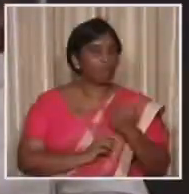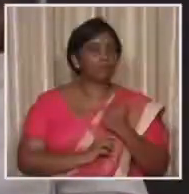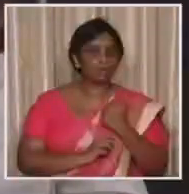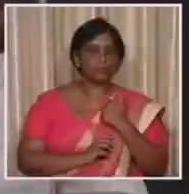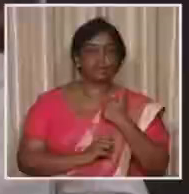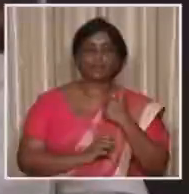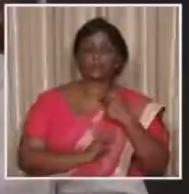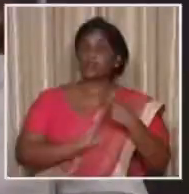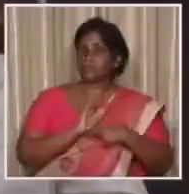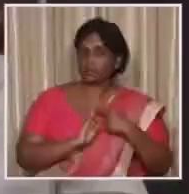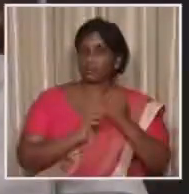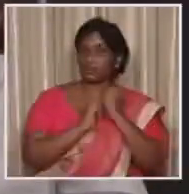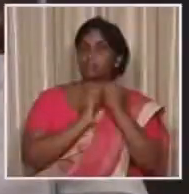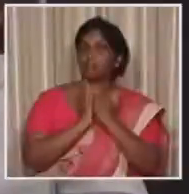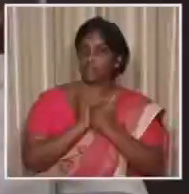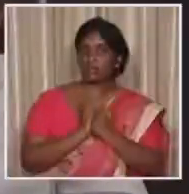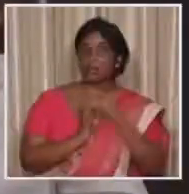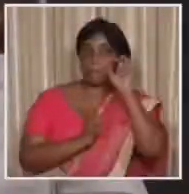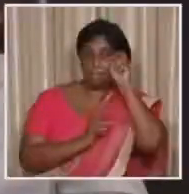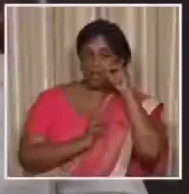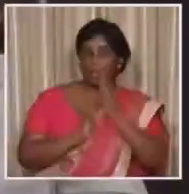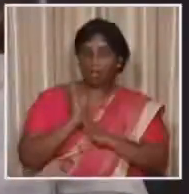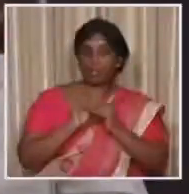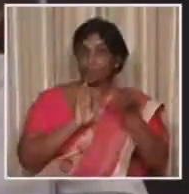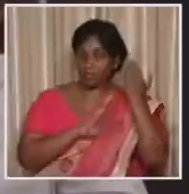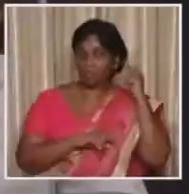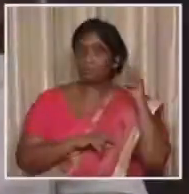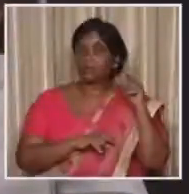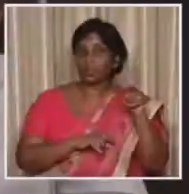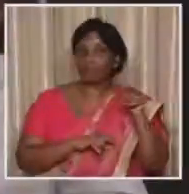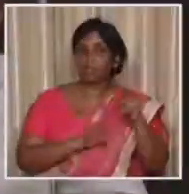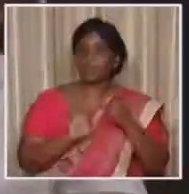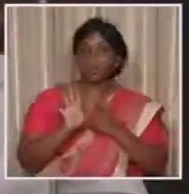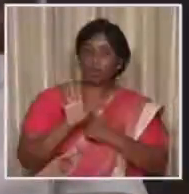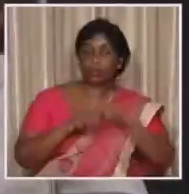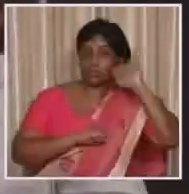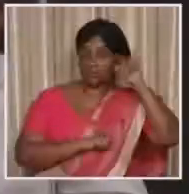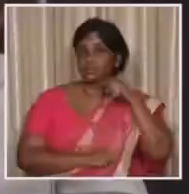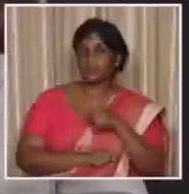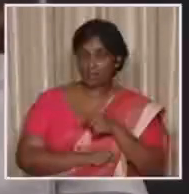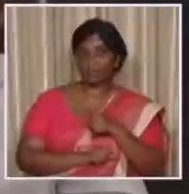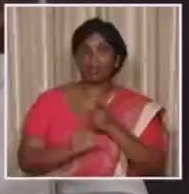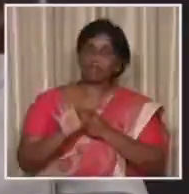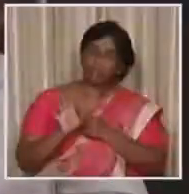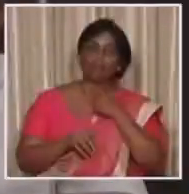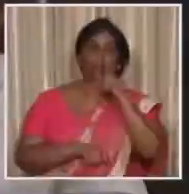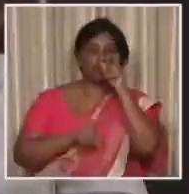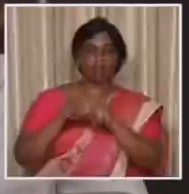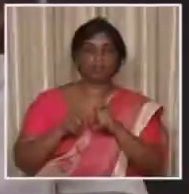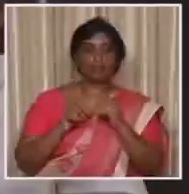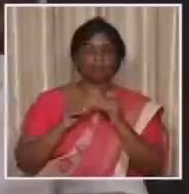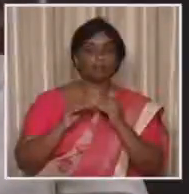එන්ටර්ප්‍රයිස් ශ්‍රී ලංකාව කියන වැඩසටහන මංගල සමරුවේ මැතිතුමා කරපු කාලේ එතුමාට තිබුණා මේ තරුණ සේවා සභාවේ තරුණයන්ව